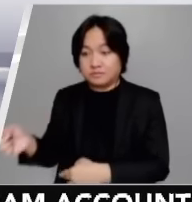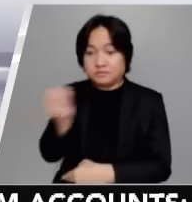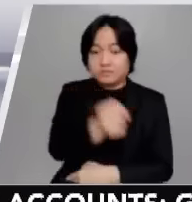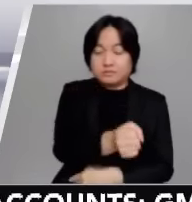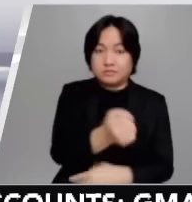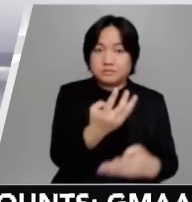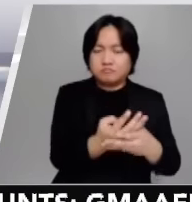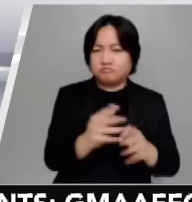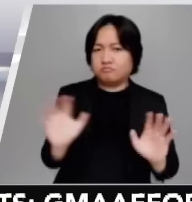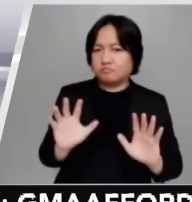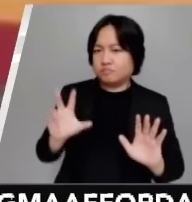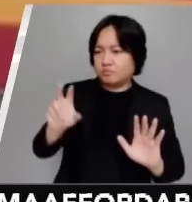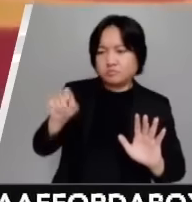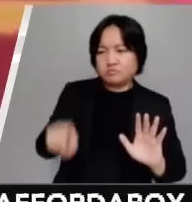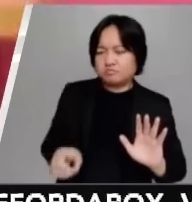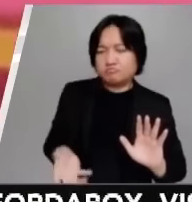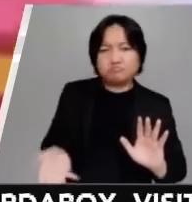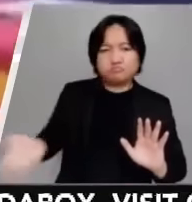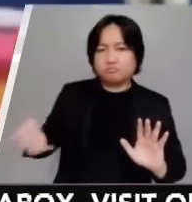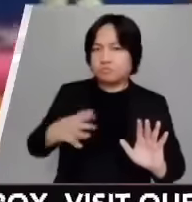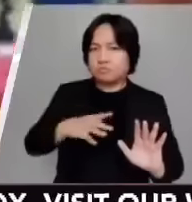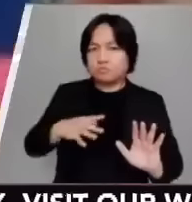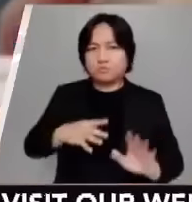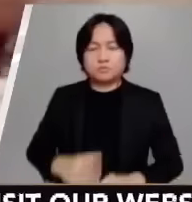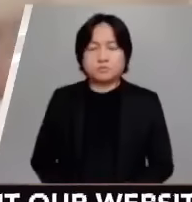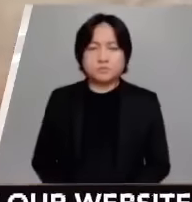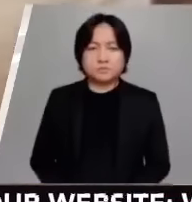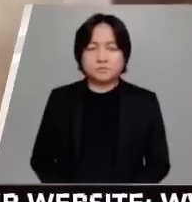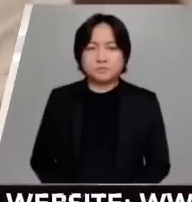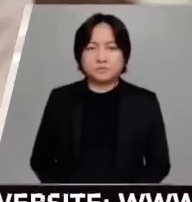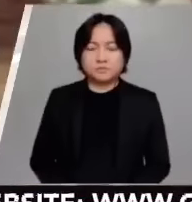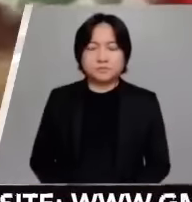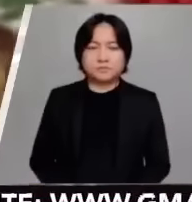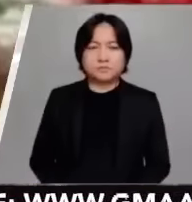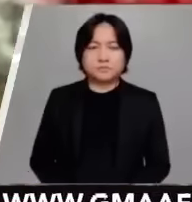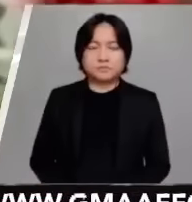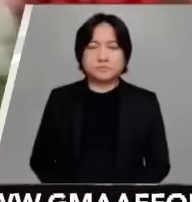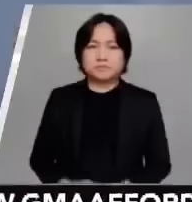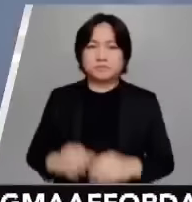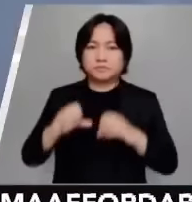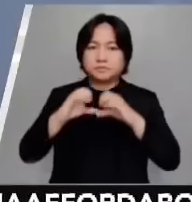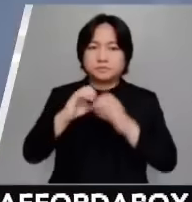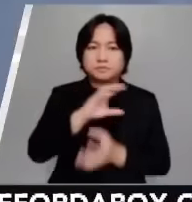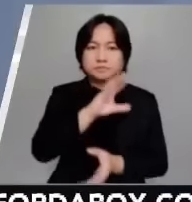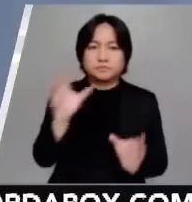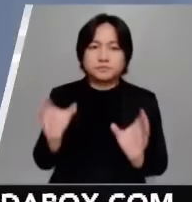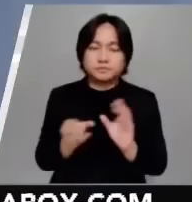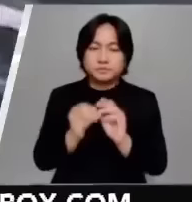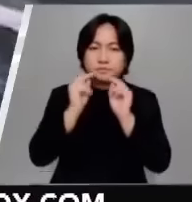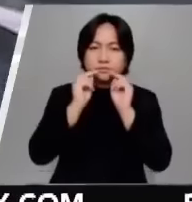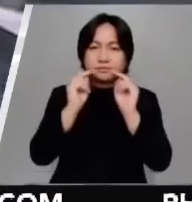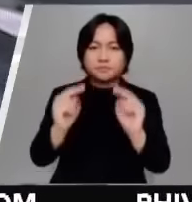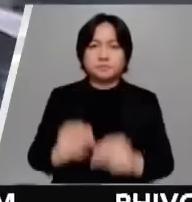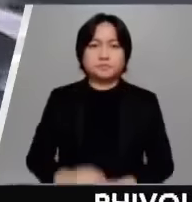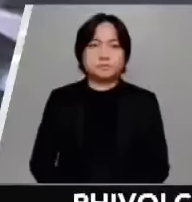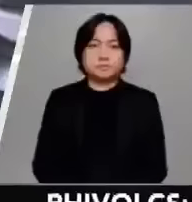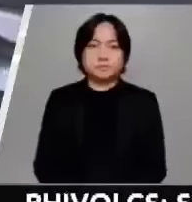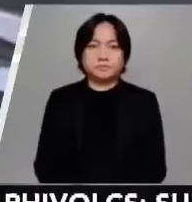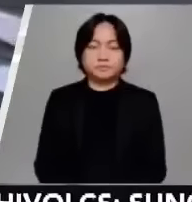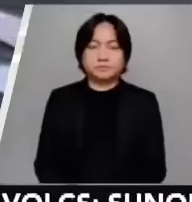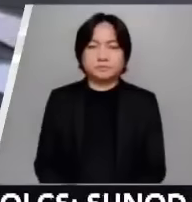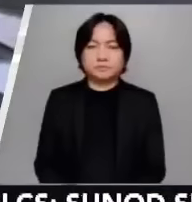suspect sa mga kasong kriminal ito ang unang balita Mar Umali para sa GMA integrated news mga